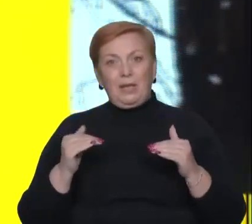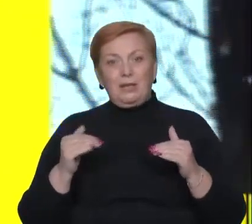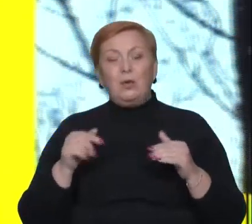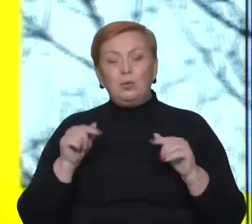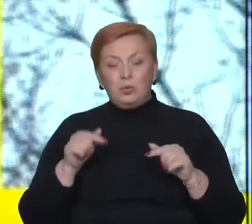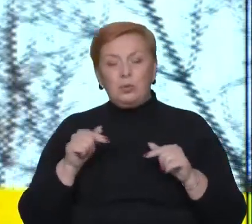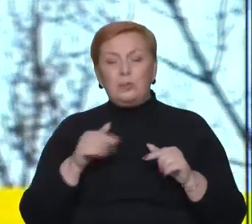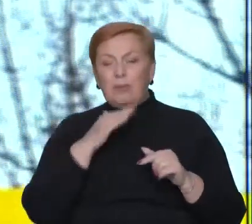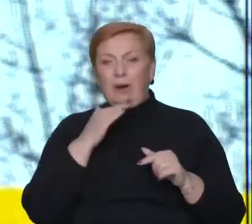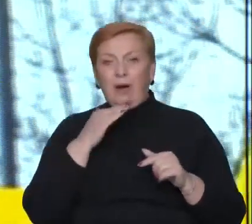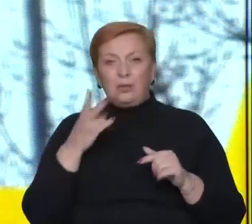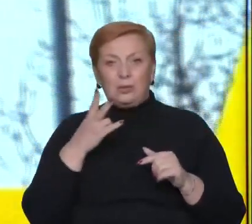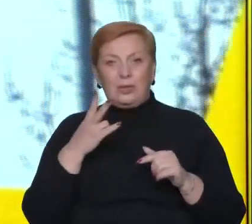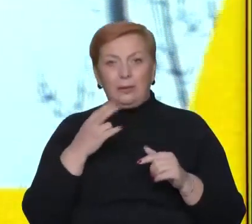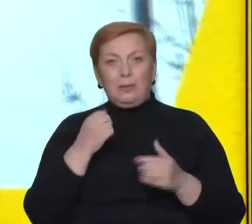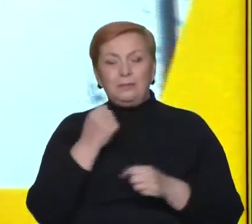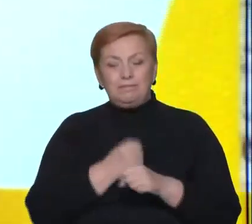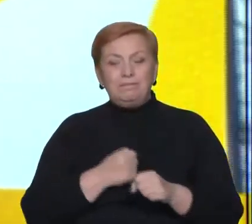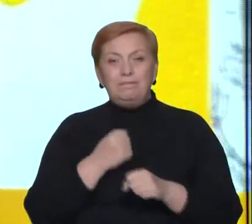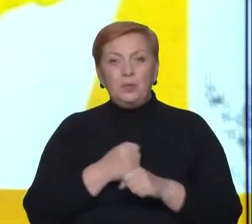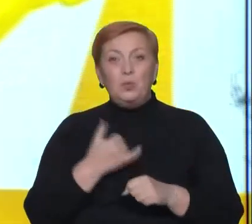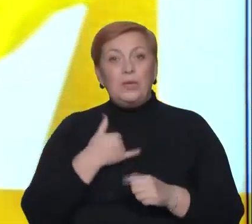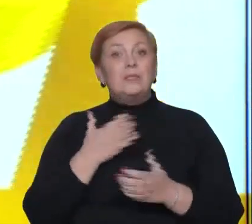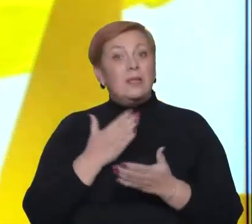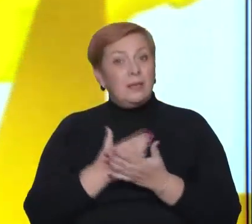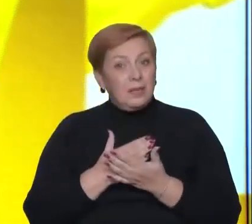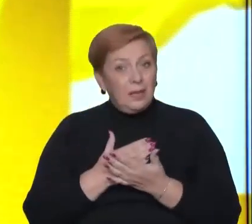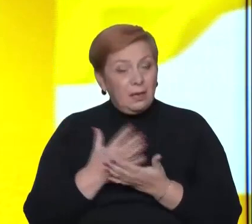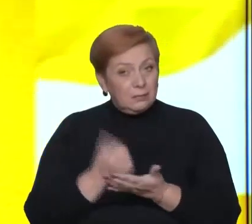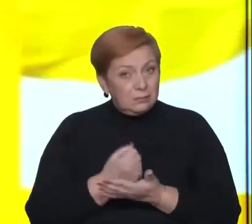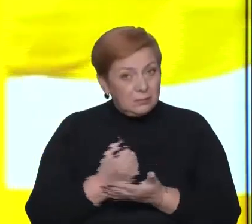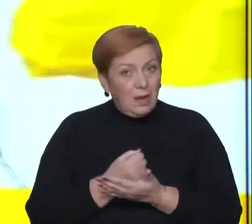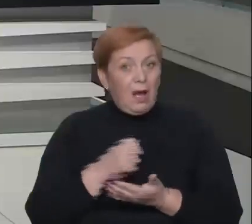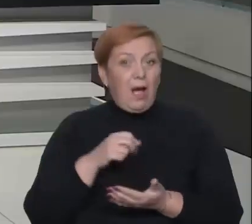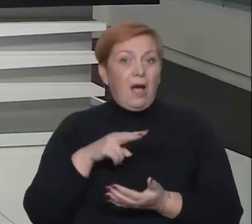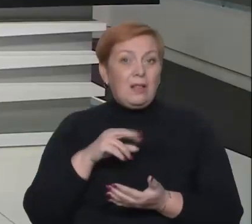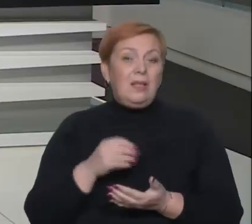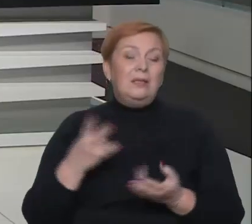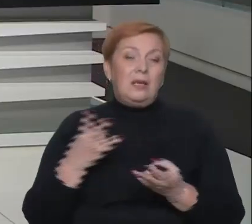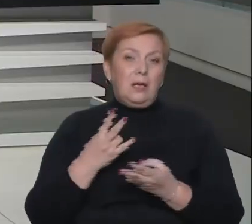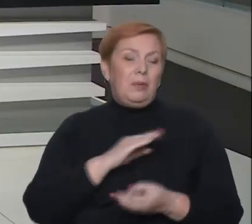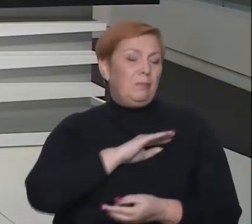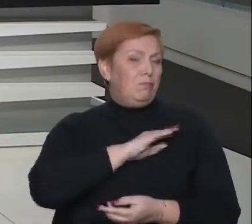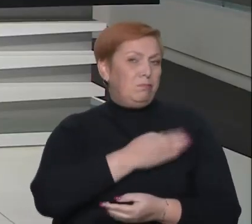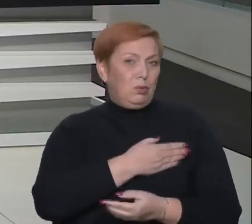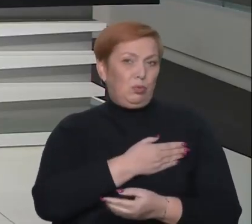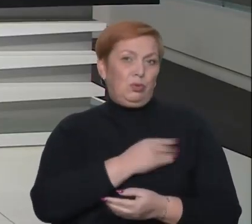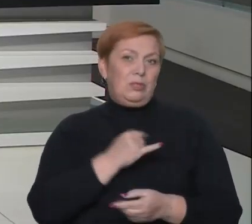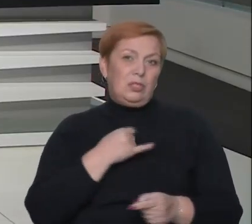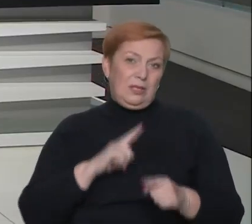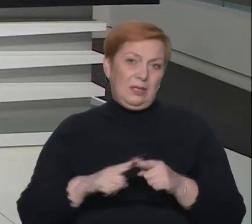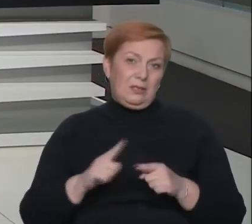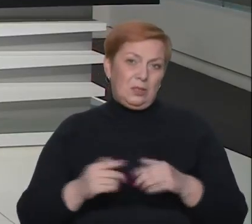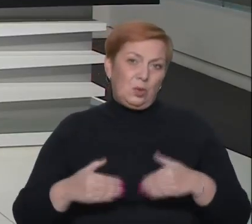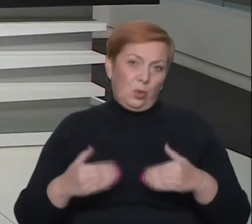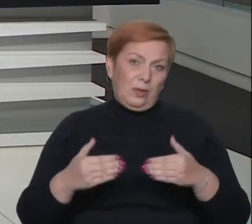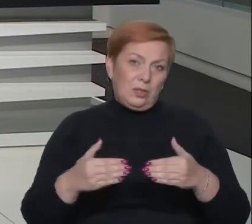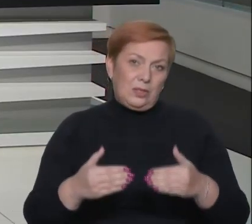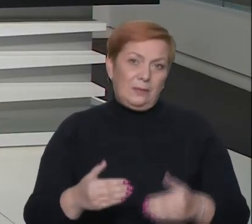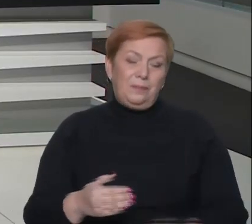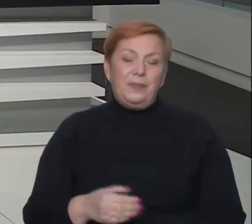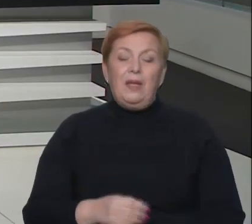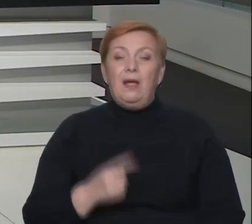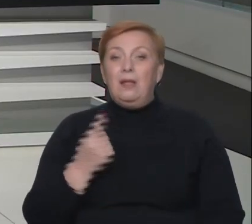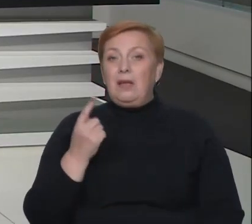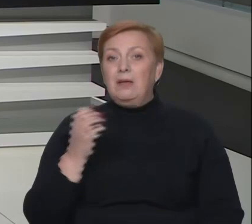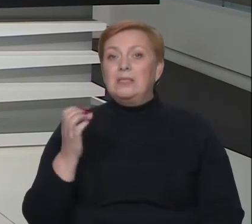Насправді, у нас є напрацювання, ми йдемо в цьому напрямку, але знов таки тут треба потужно йти і якомога скоріше. А на секундочку